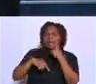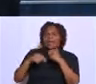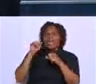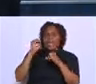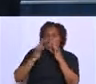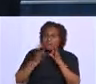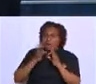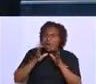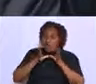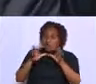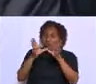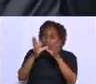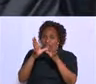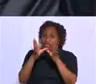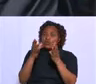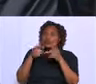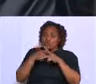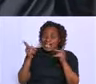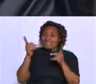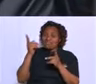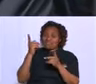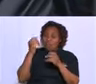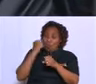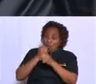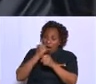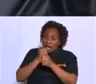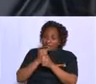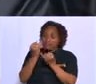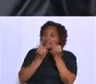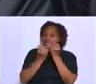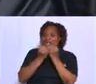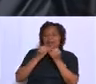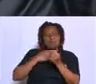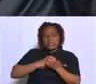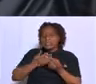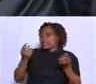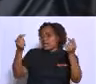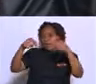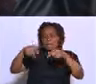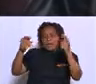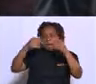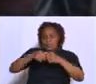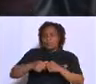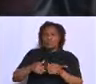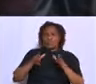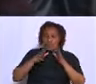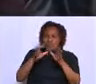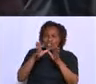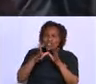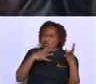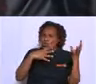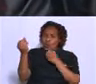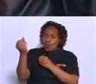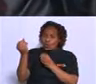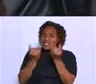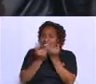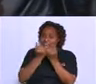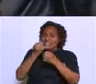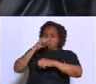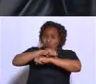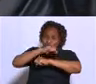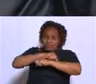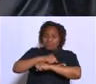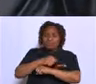siku ya sabato, ulikubali ukafanya kazi. Tembea, tembea, tembea. Ulilazimishwa kwenda shule siku ya sabato na ukaenda